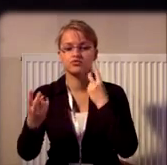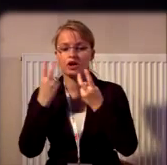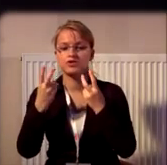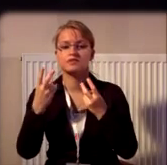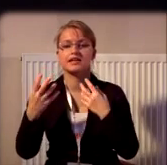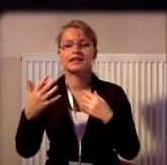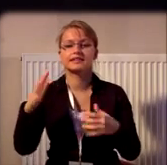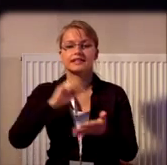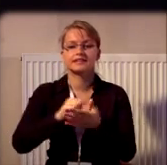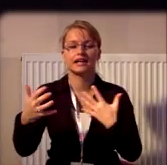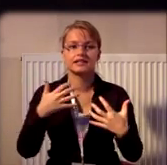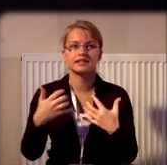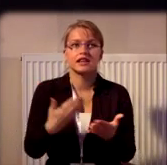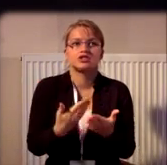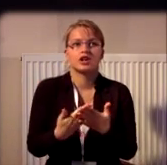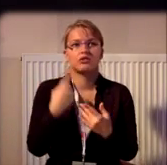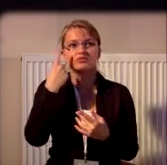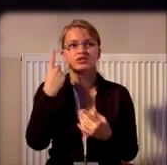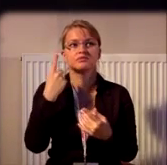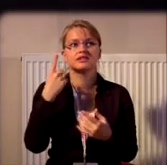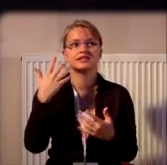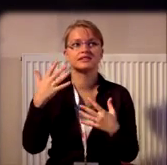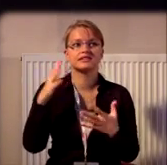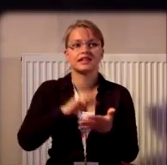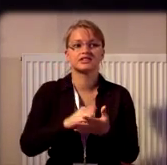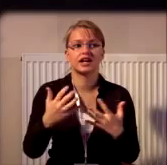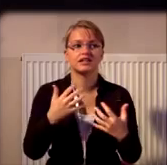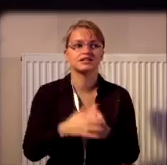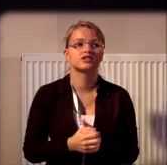Państwa, dlaczego artystyczne? Dlaczego my uważamy, że w ramach zajęć artystycznych